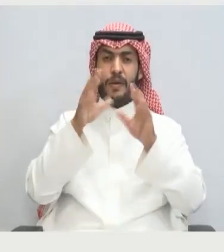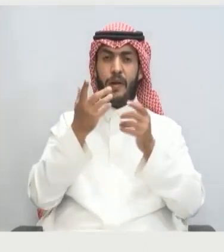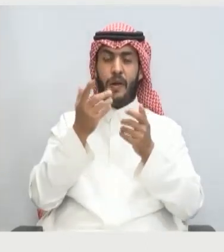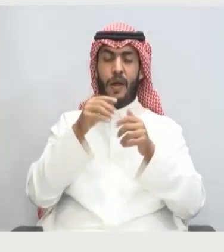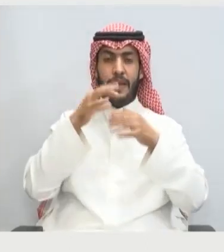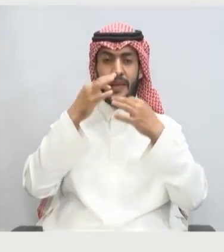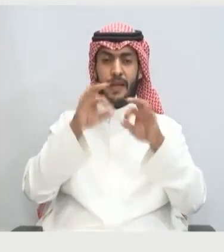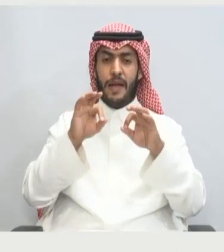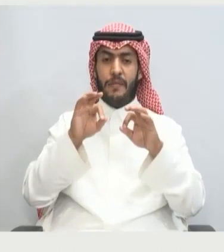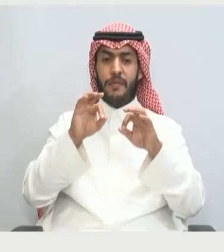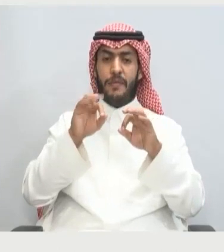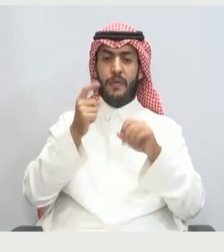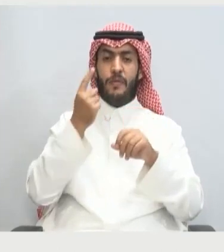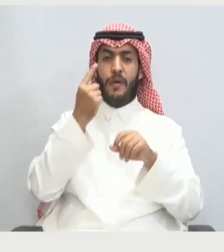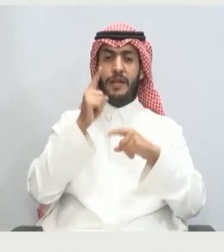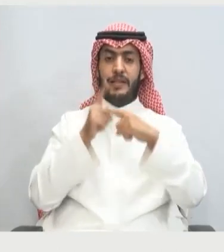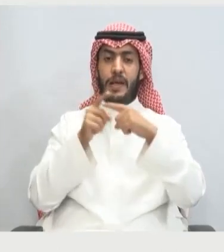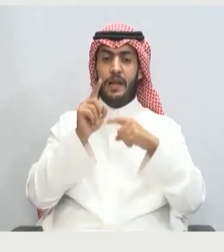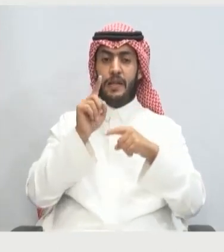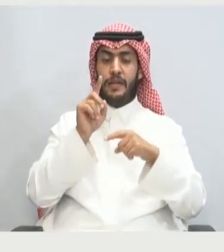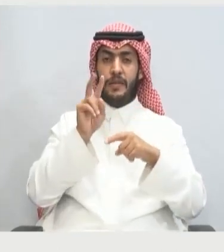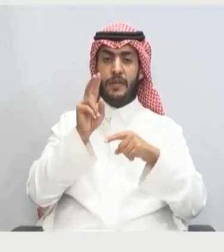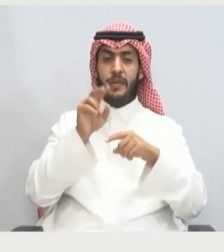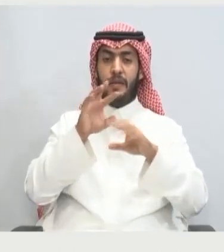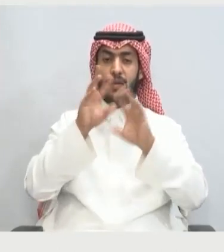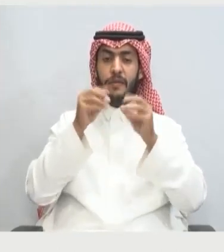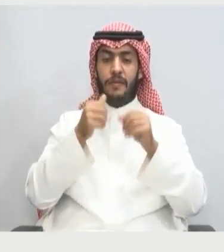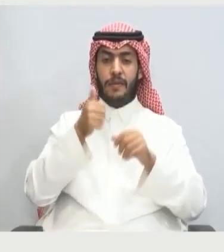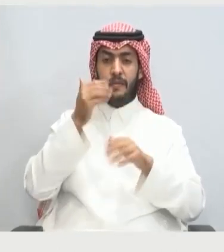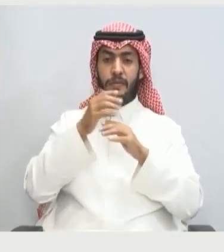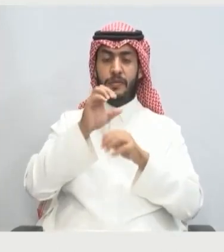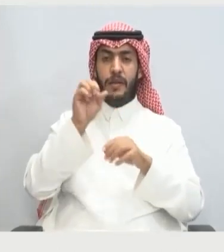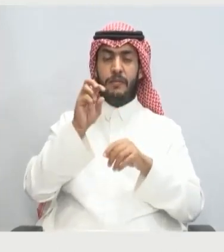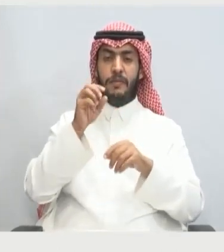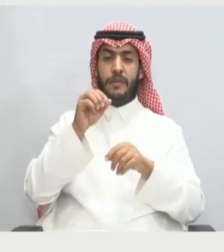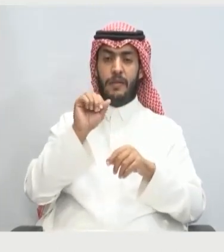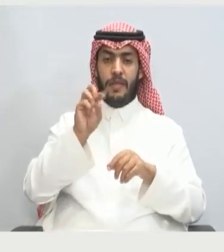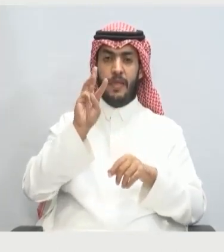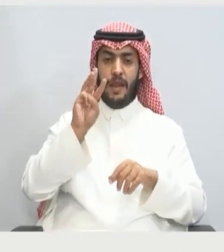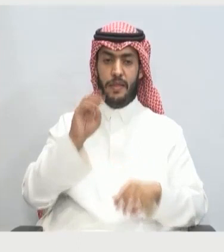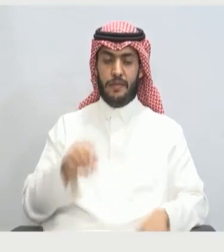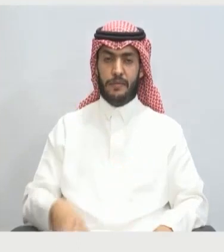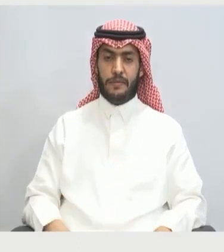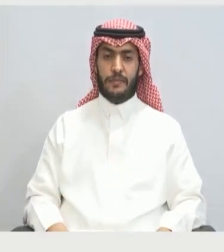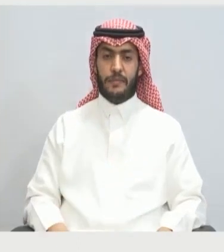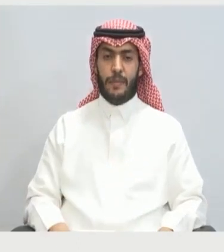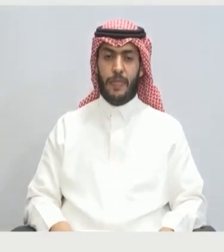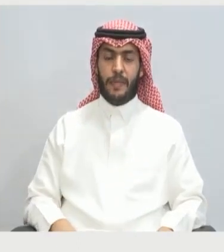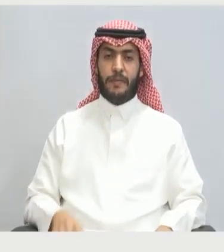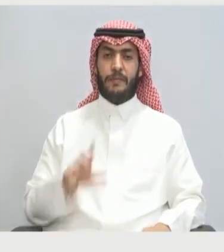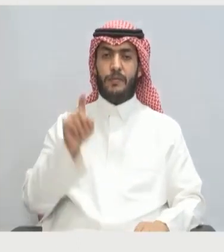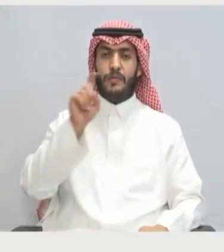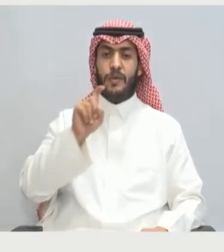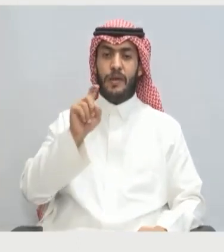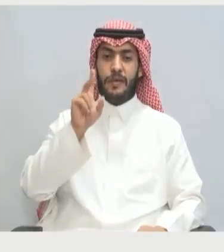الرتبه الكليه سنقول انها واح ز 2 سيعطيني زياده تاكيد الاجابه ستعطيني لا ايضا السؤال